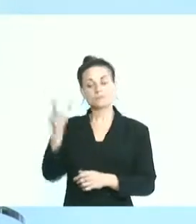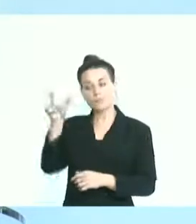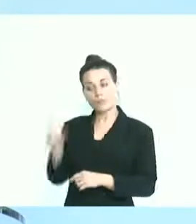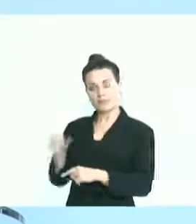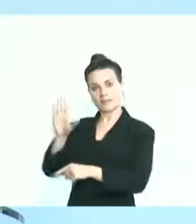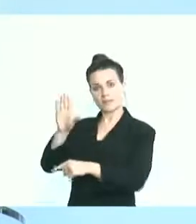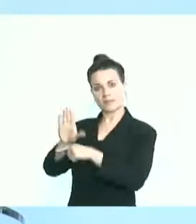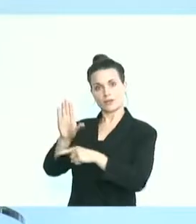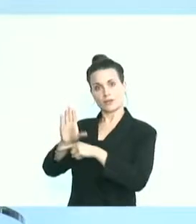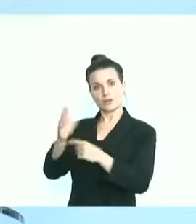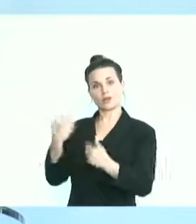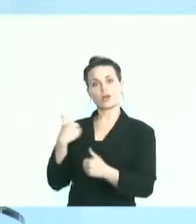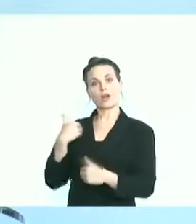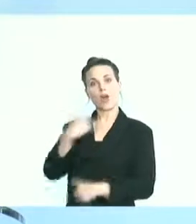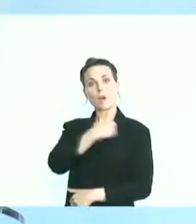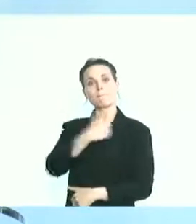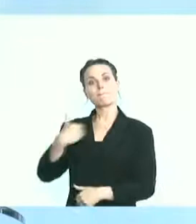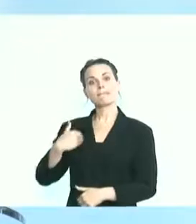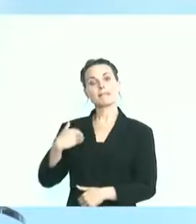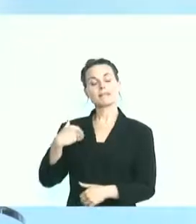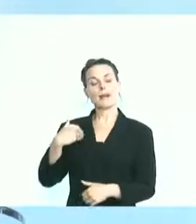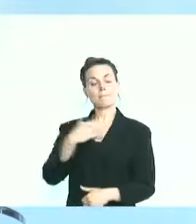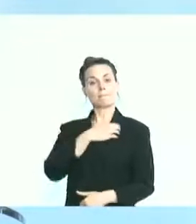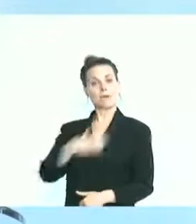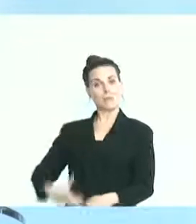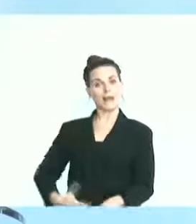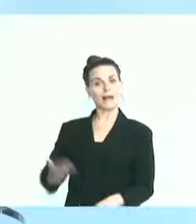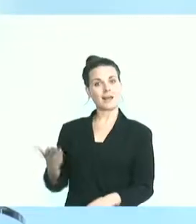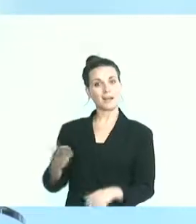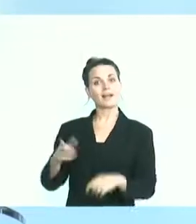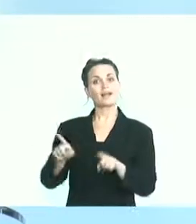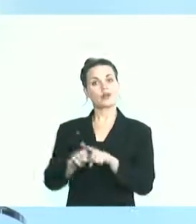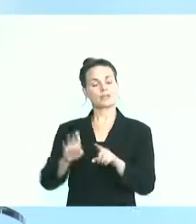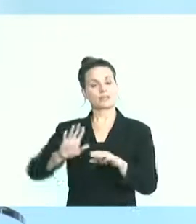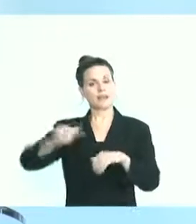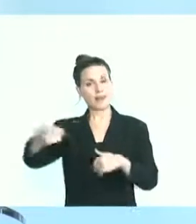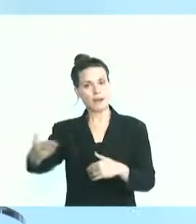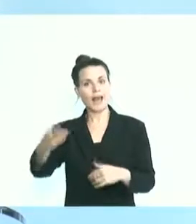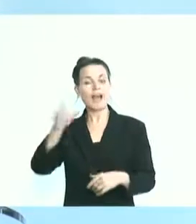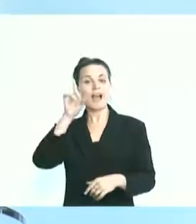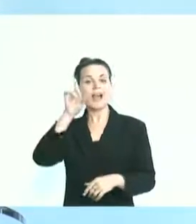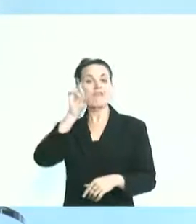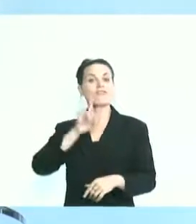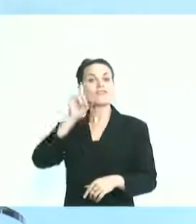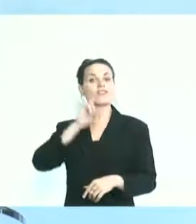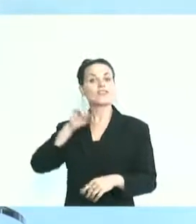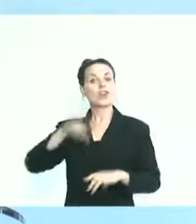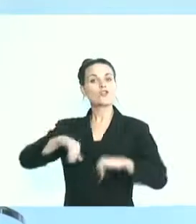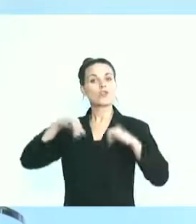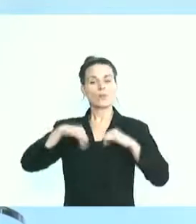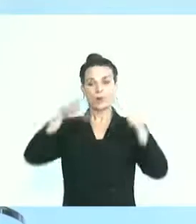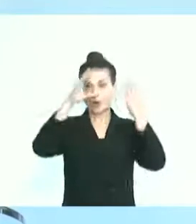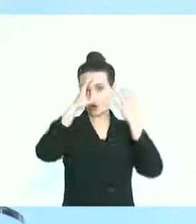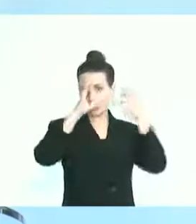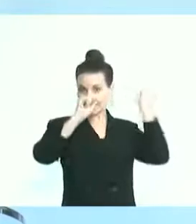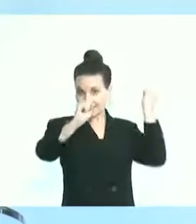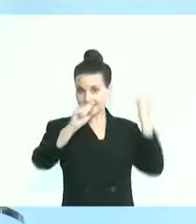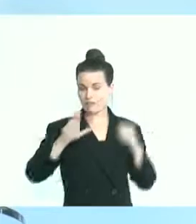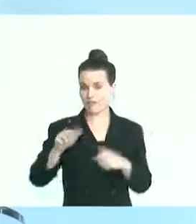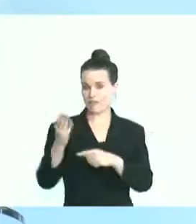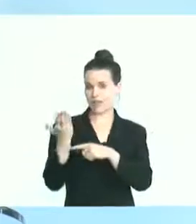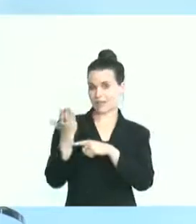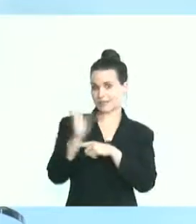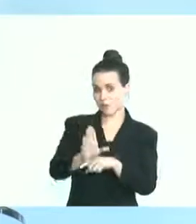de Madame le maire et ceux qui vont arriver, évidemment des ambassadrices et de Monsieur le maire, Monsieur l'ambassadeur,